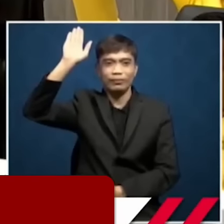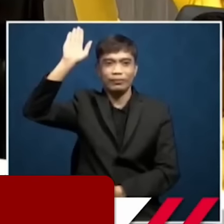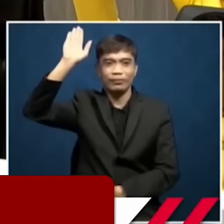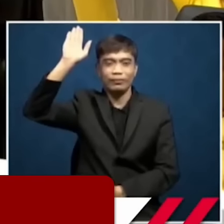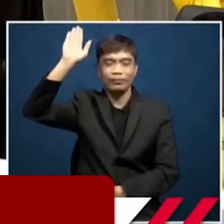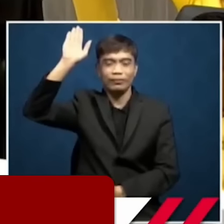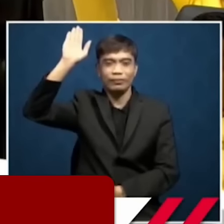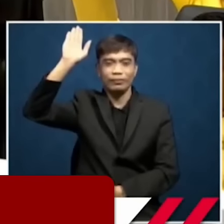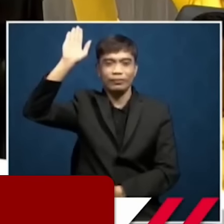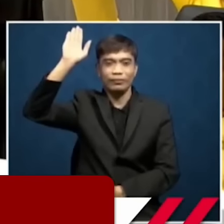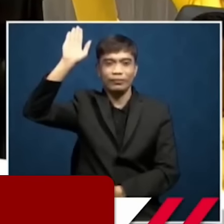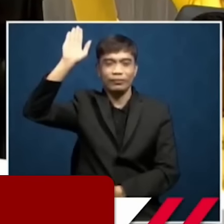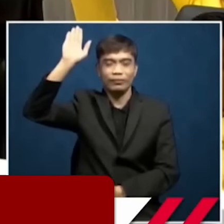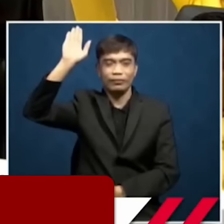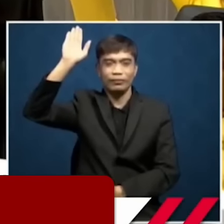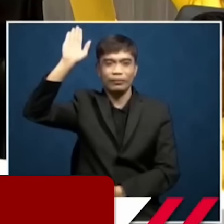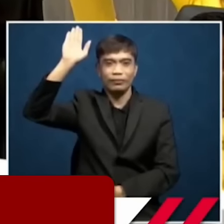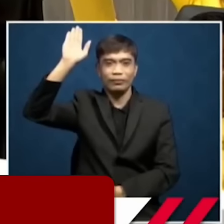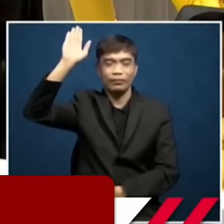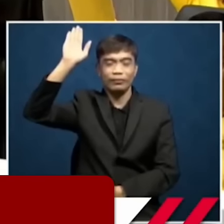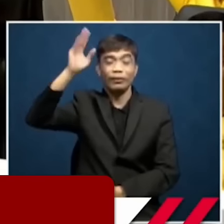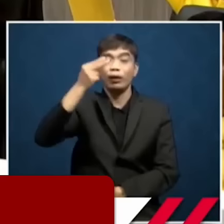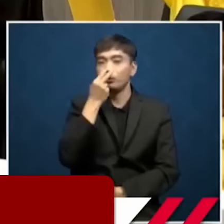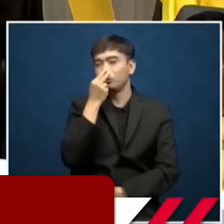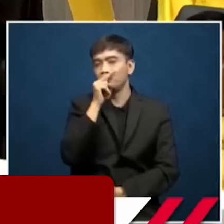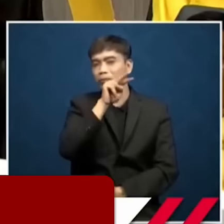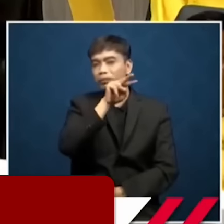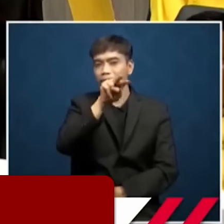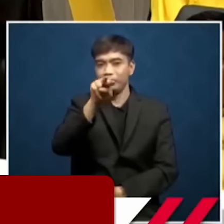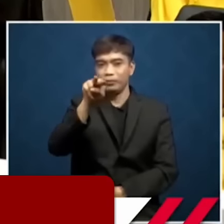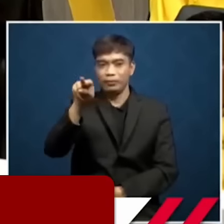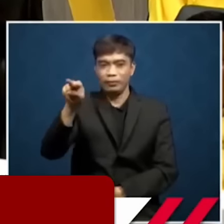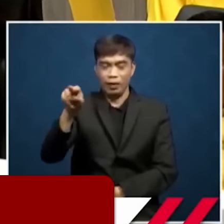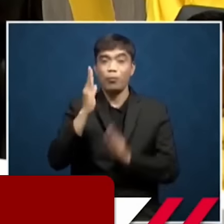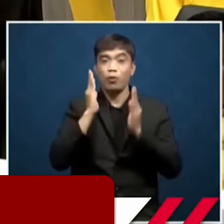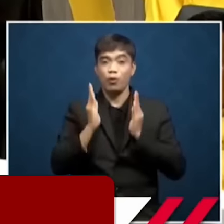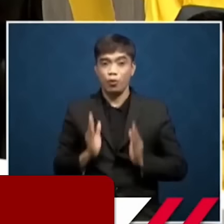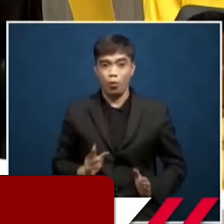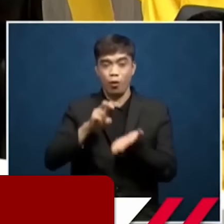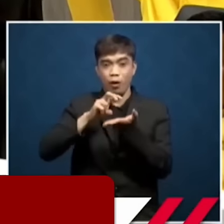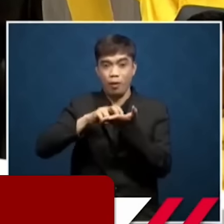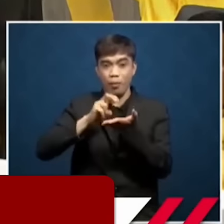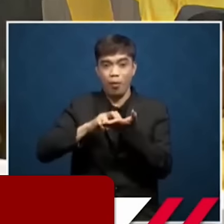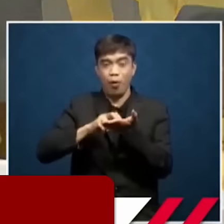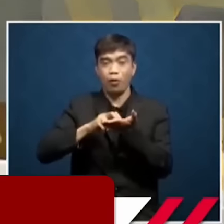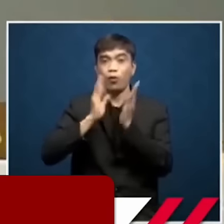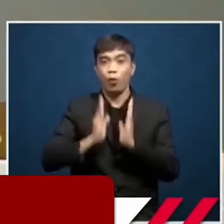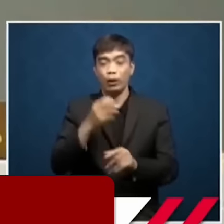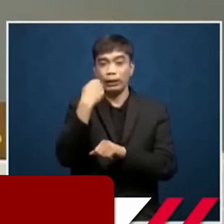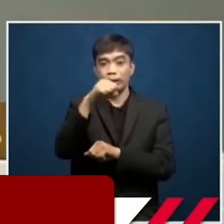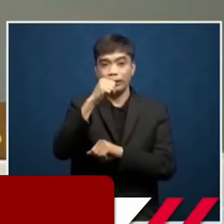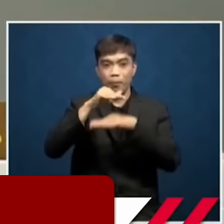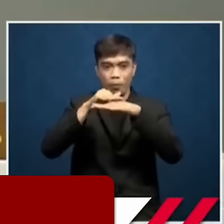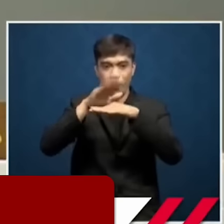ครับ องค์กรอิสระเนี่ยนะครับผู้ตรวจการแผ่นดินเนี่ยรับสมัครไปเรียบร้อยแล้วนะครับปปช.รับสมัครไ